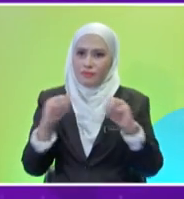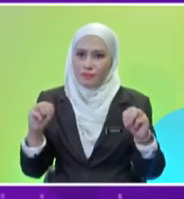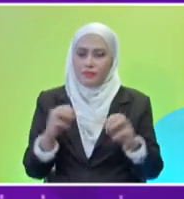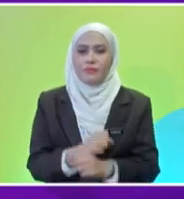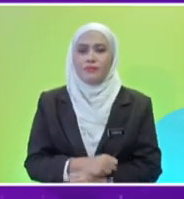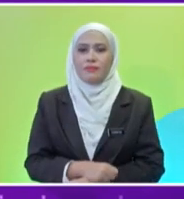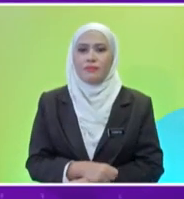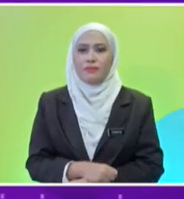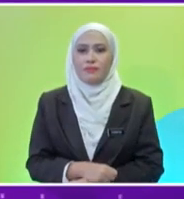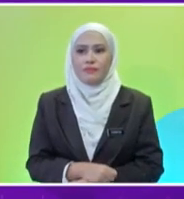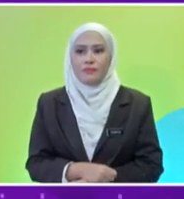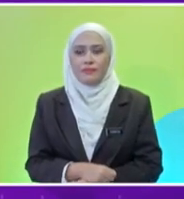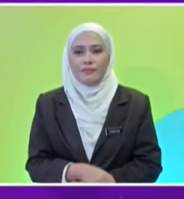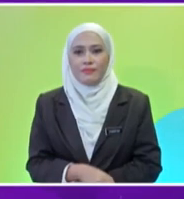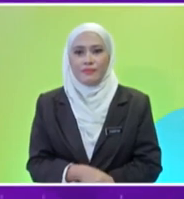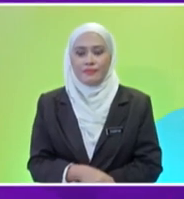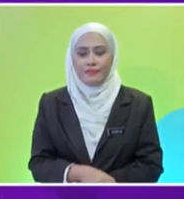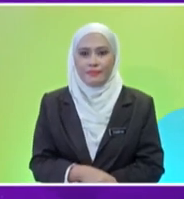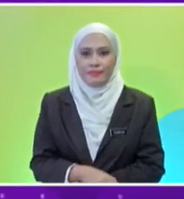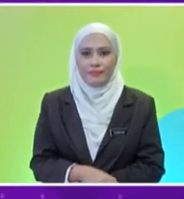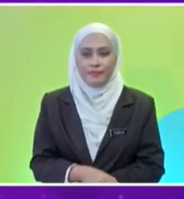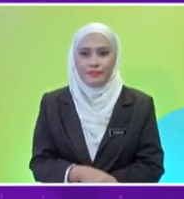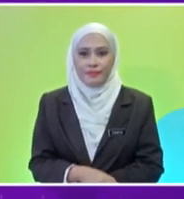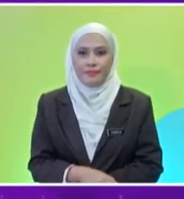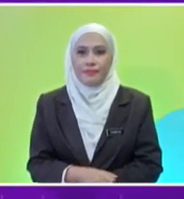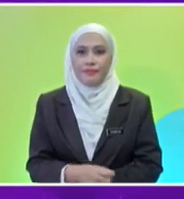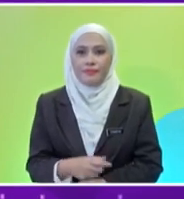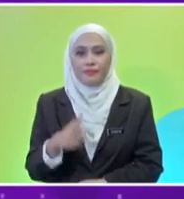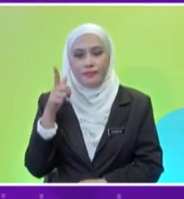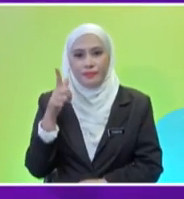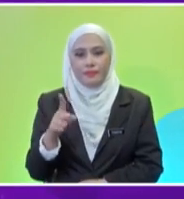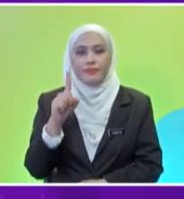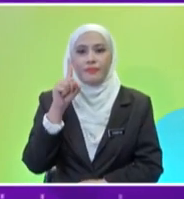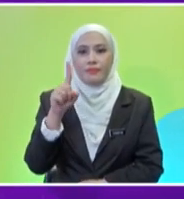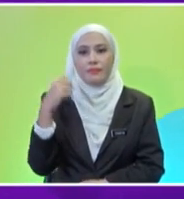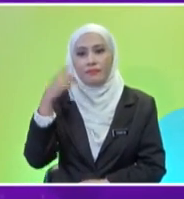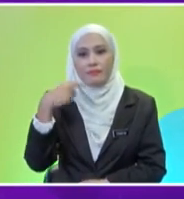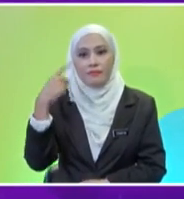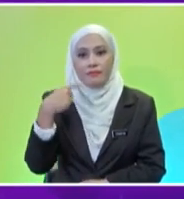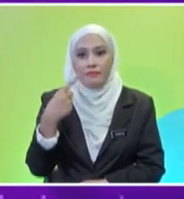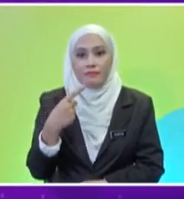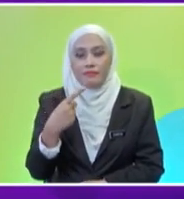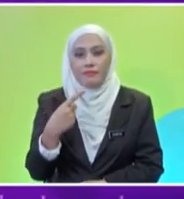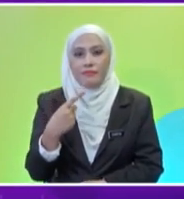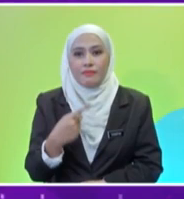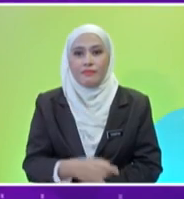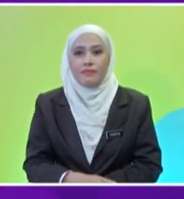sini ada bagus buat semuanya kita Tuliskan dilihat Novo 1 Siapa yang kena